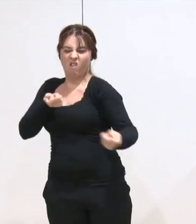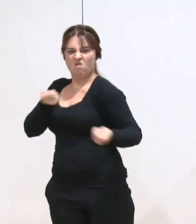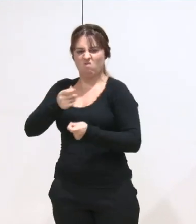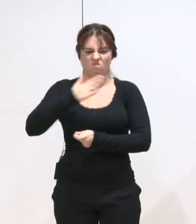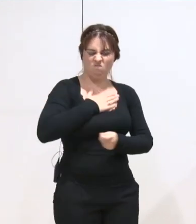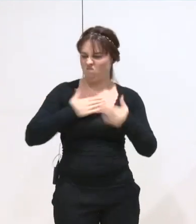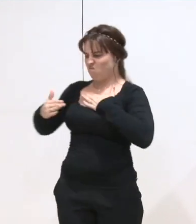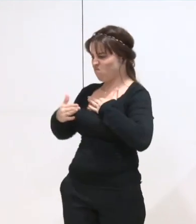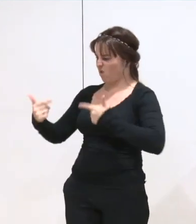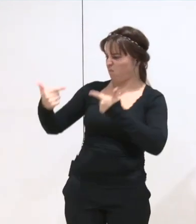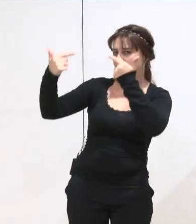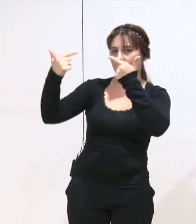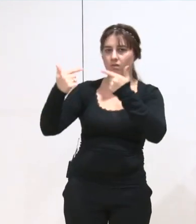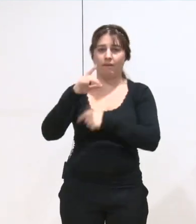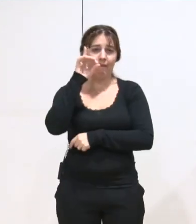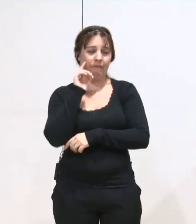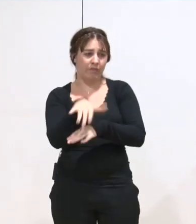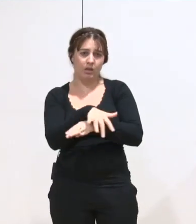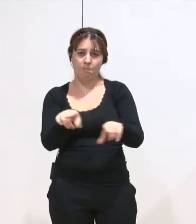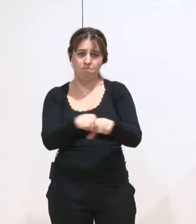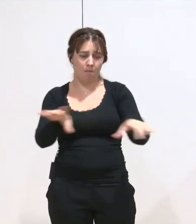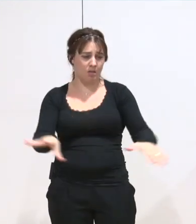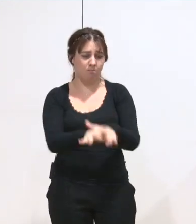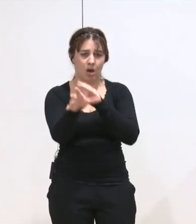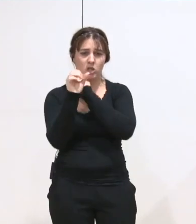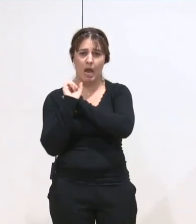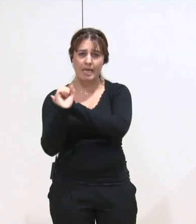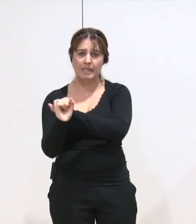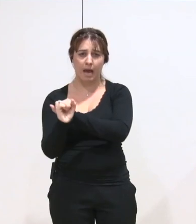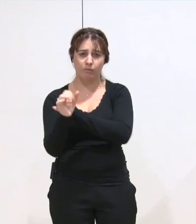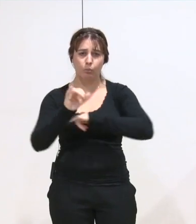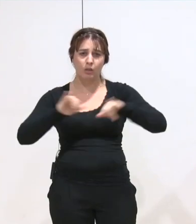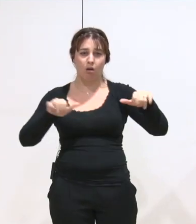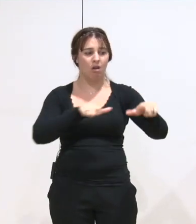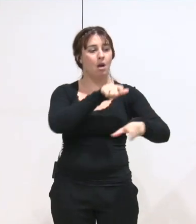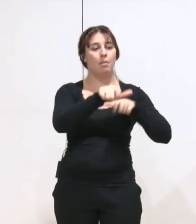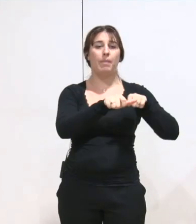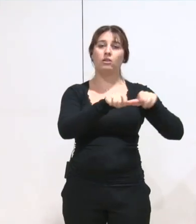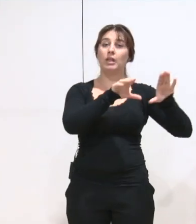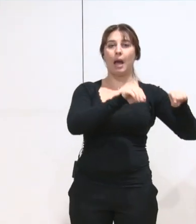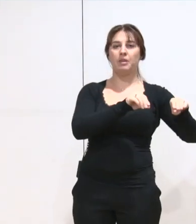traitent ostensiblement les pauvres filles comme des esclaves et menacent physiquement les riverains qui s'en offusquent.